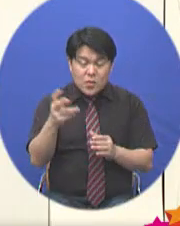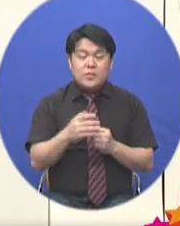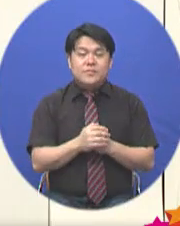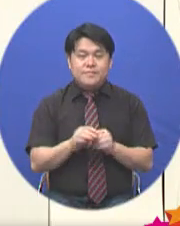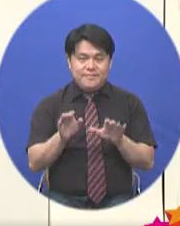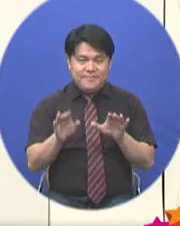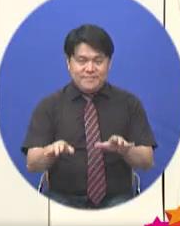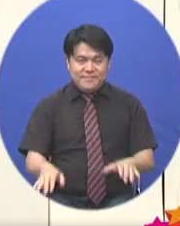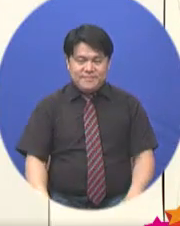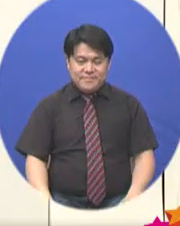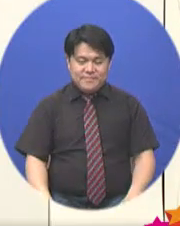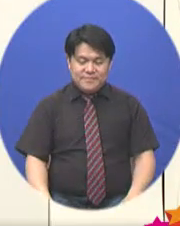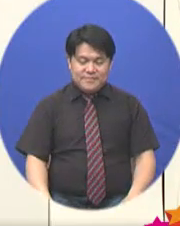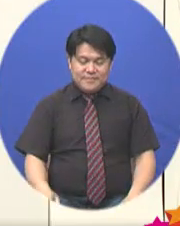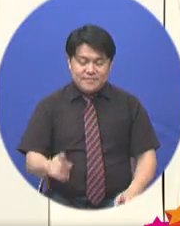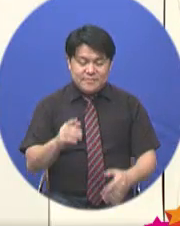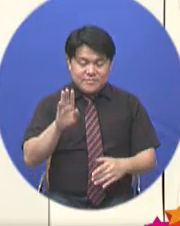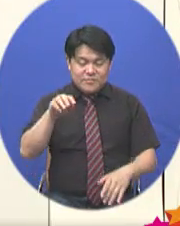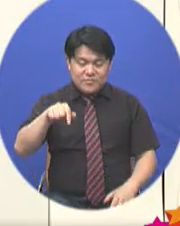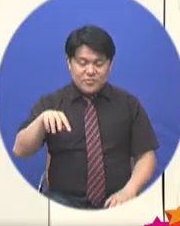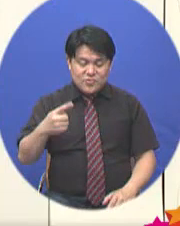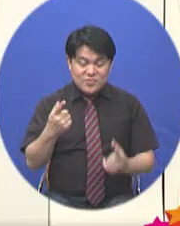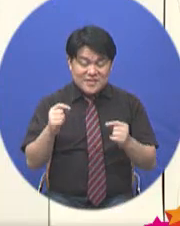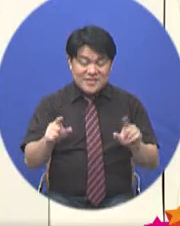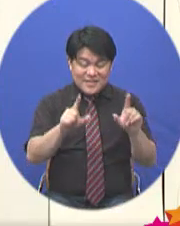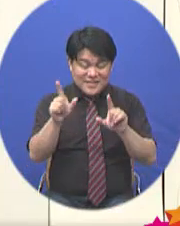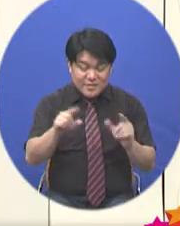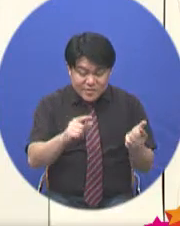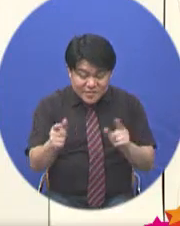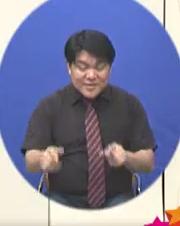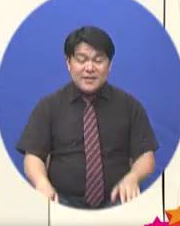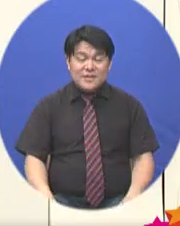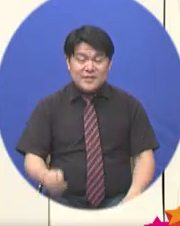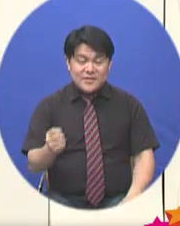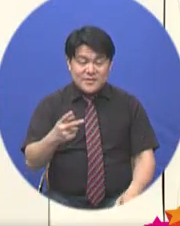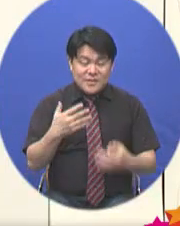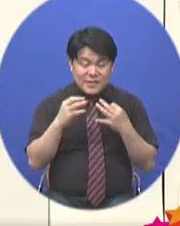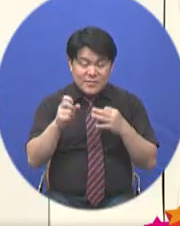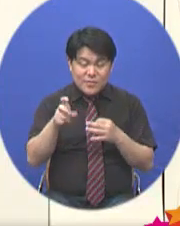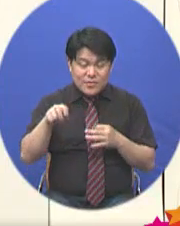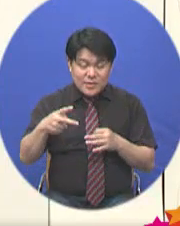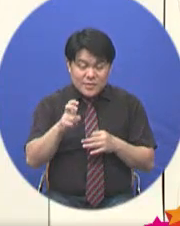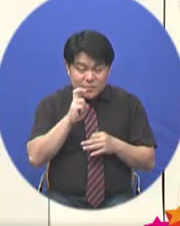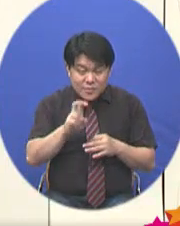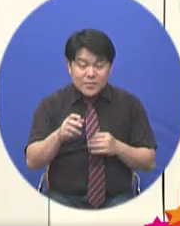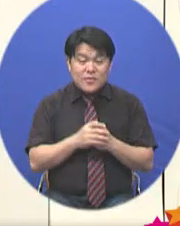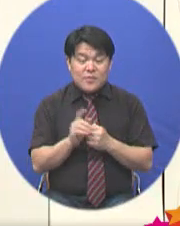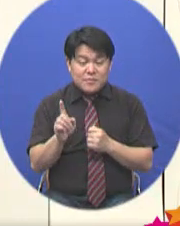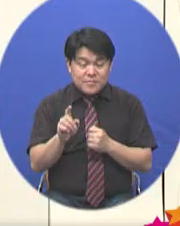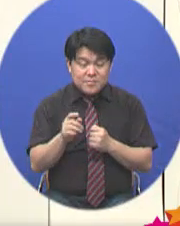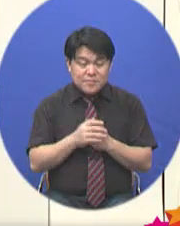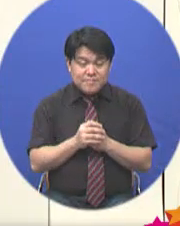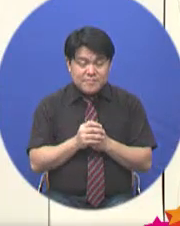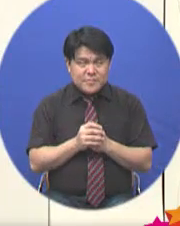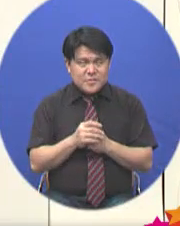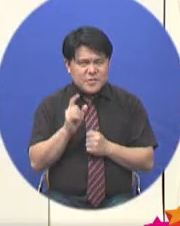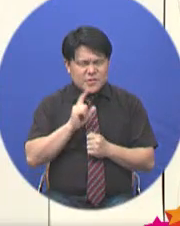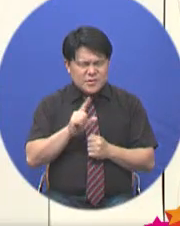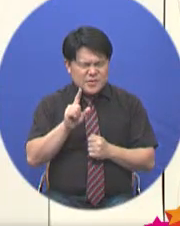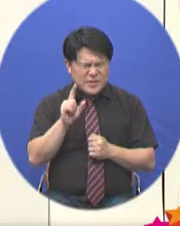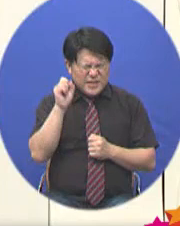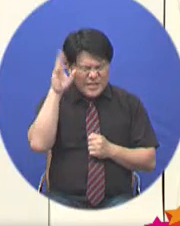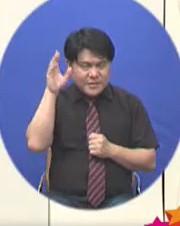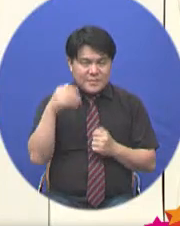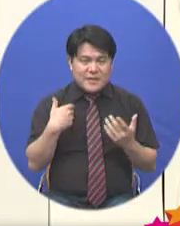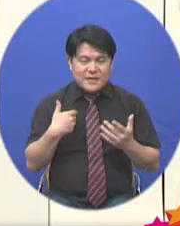또 이제 김용임 씨의 부처 같은 인생이라든가 네, 네. 역시 또 김용임 씨의 그 저 아이고 노래가 갑자기